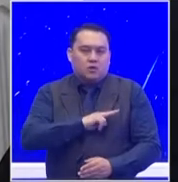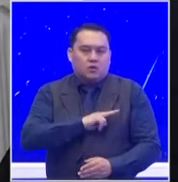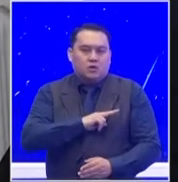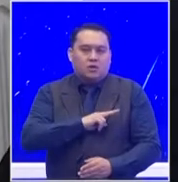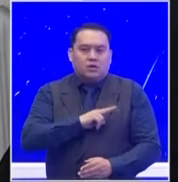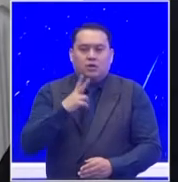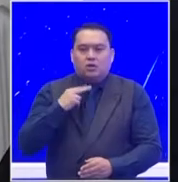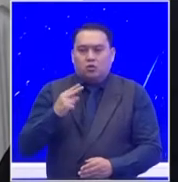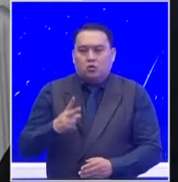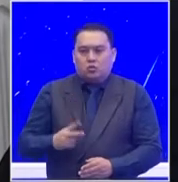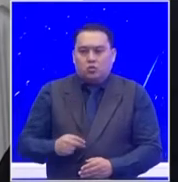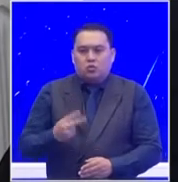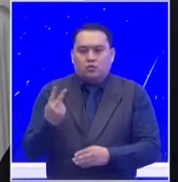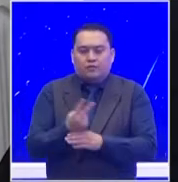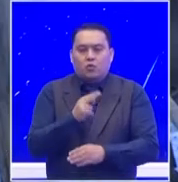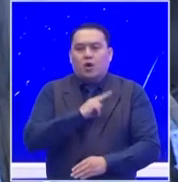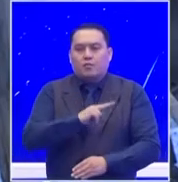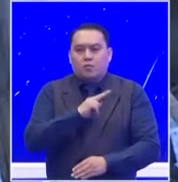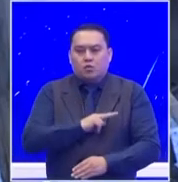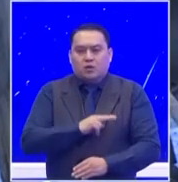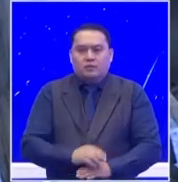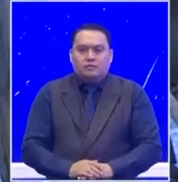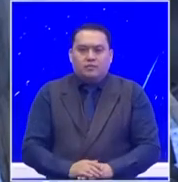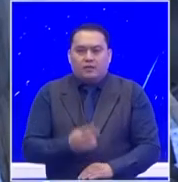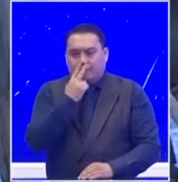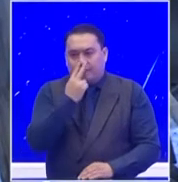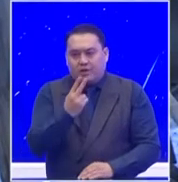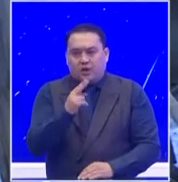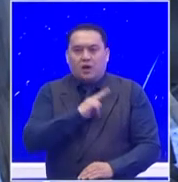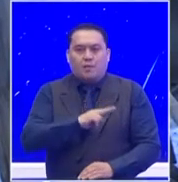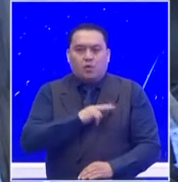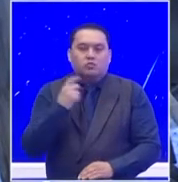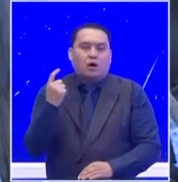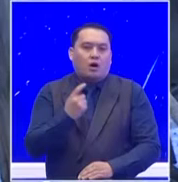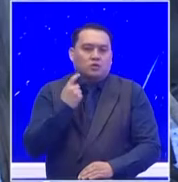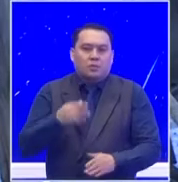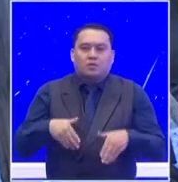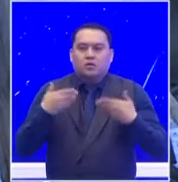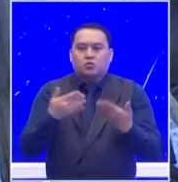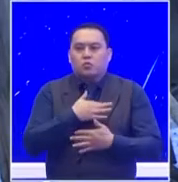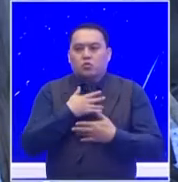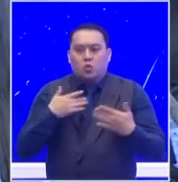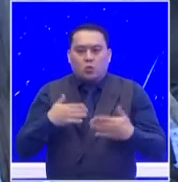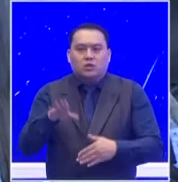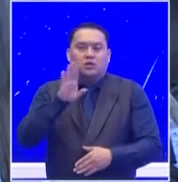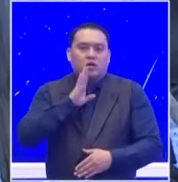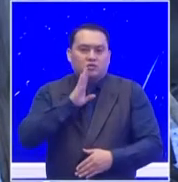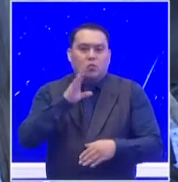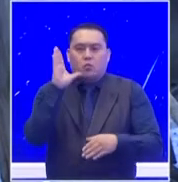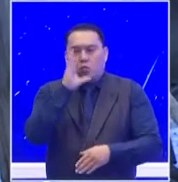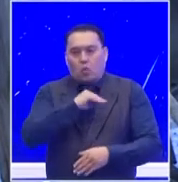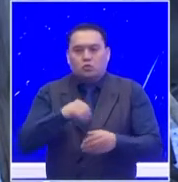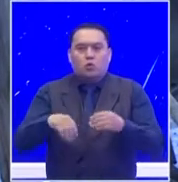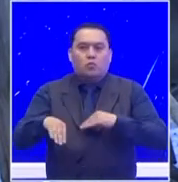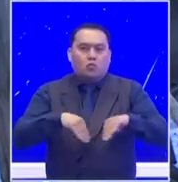Дочь на 2 работах у меня работает. Как вы видите, работы по хозяйству предостаточно. Если девочки моют посуду